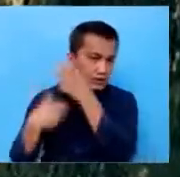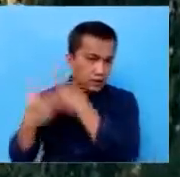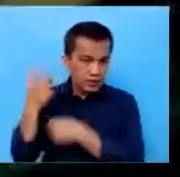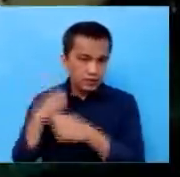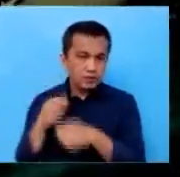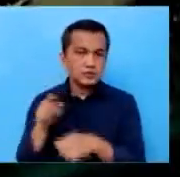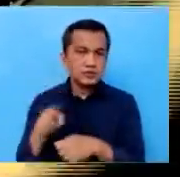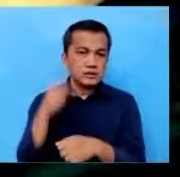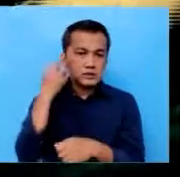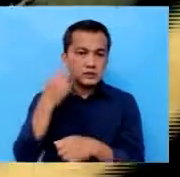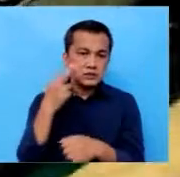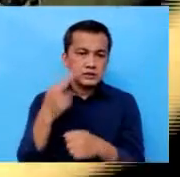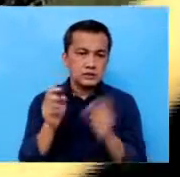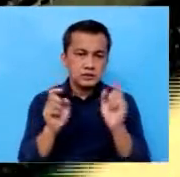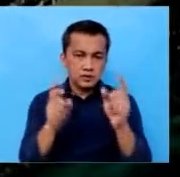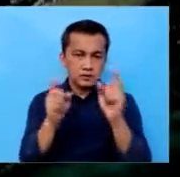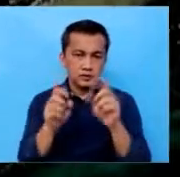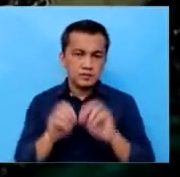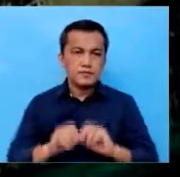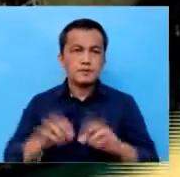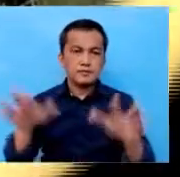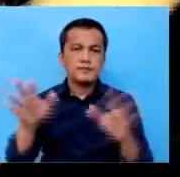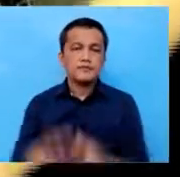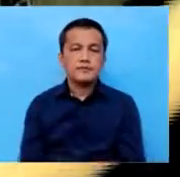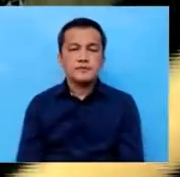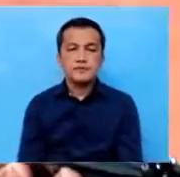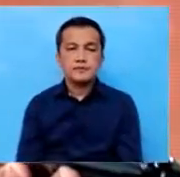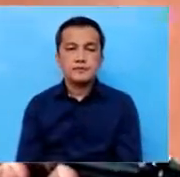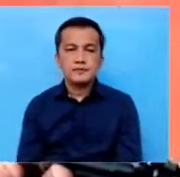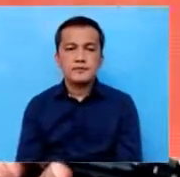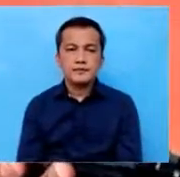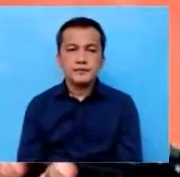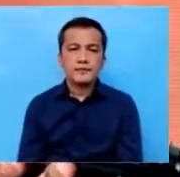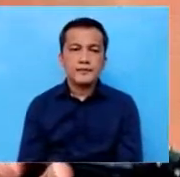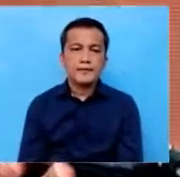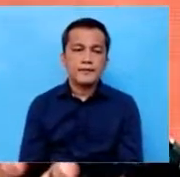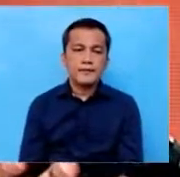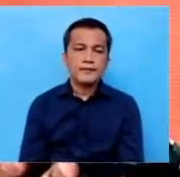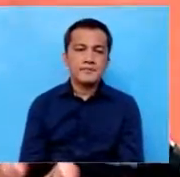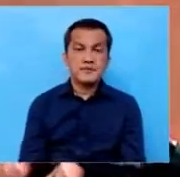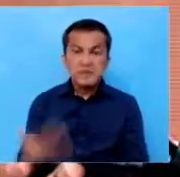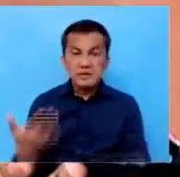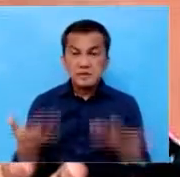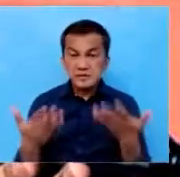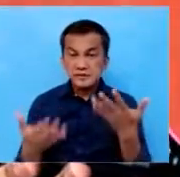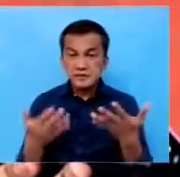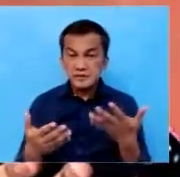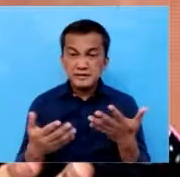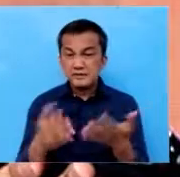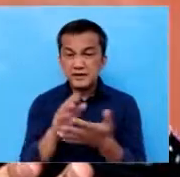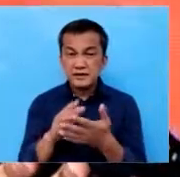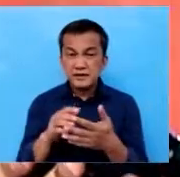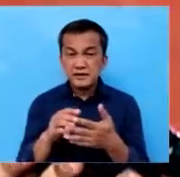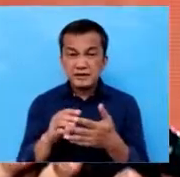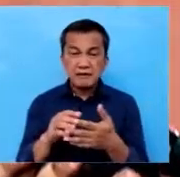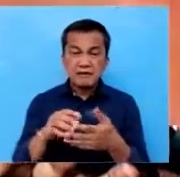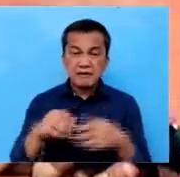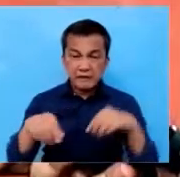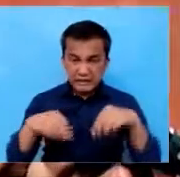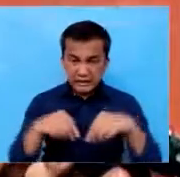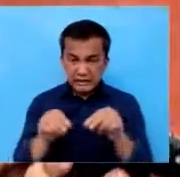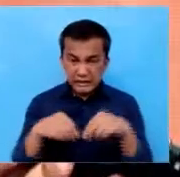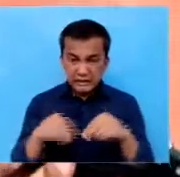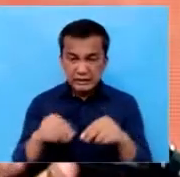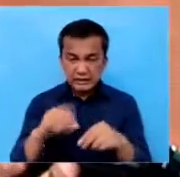kung bakit mabilis na kumalat ang apoy. Siguro yung sa mga karton, yung mga naripak nila na sachet